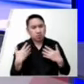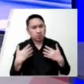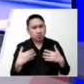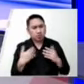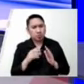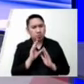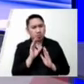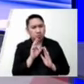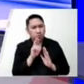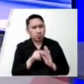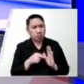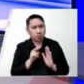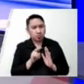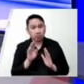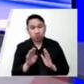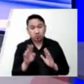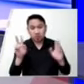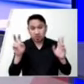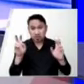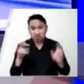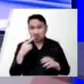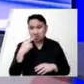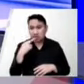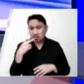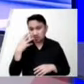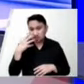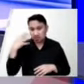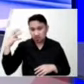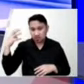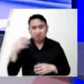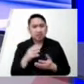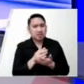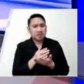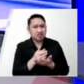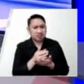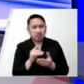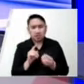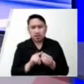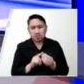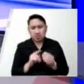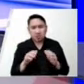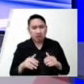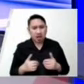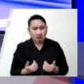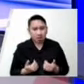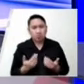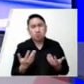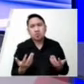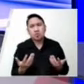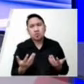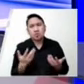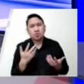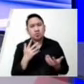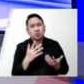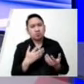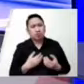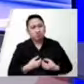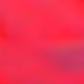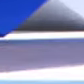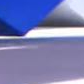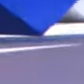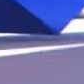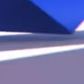family drama series na pulang araw Dennis kung paano siya kumakalas saat na ro Mak kay